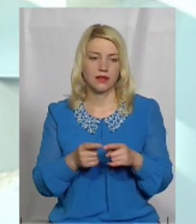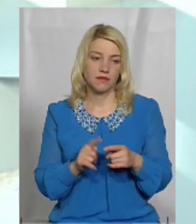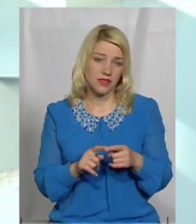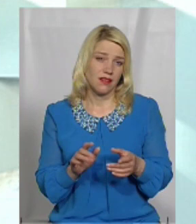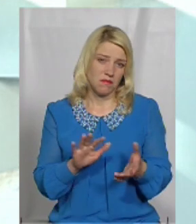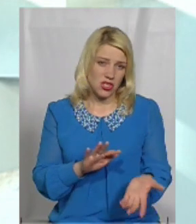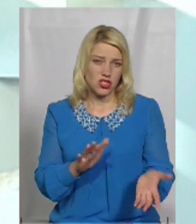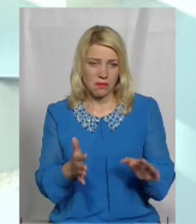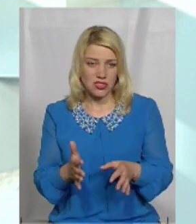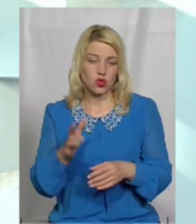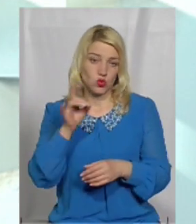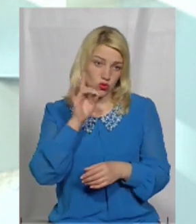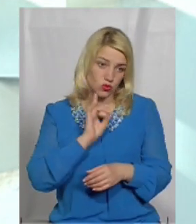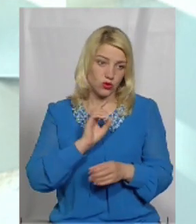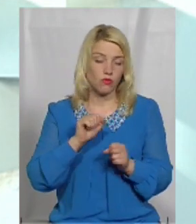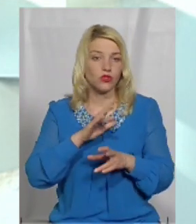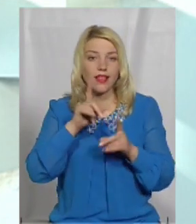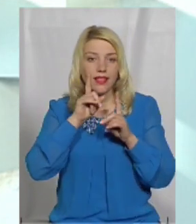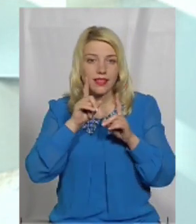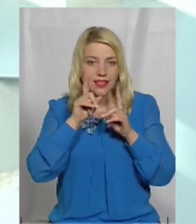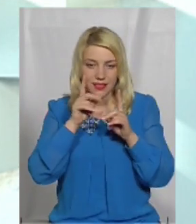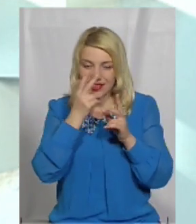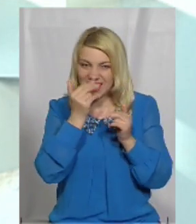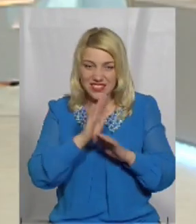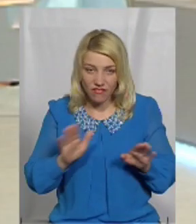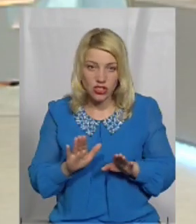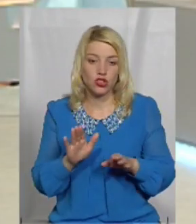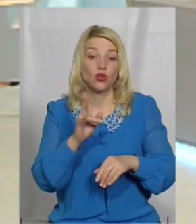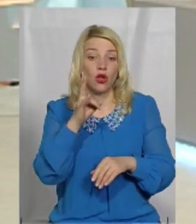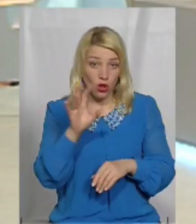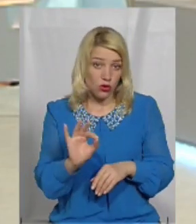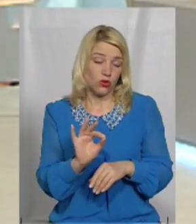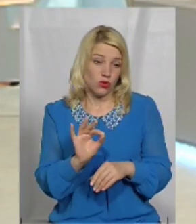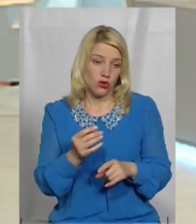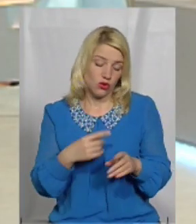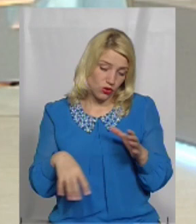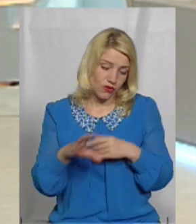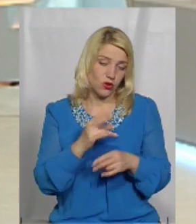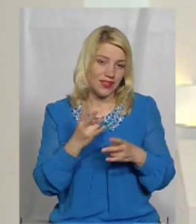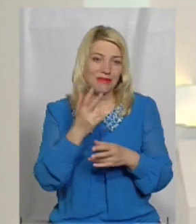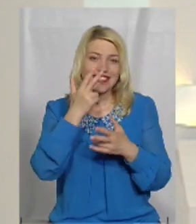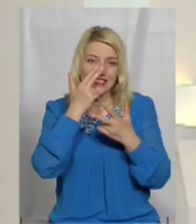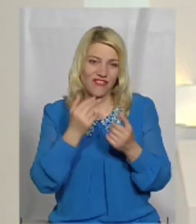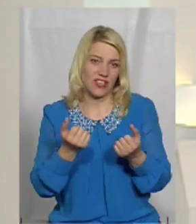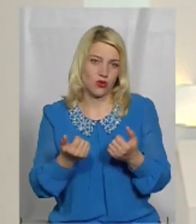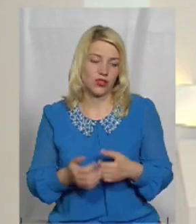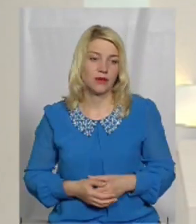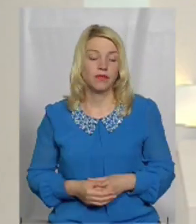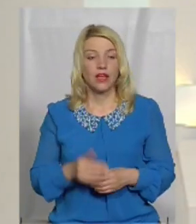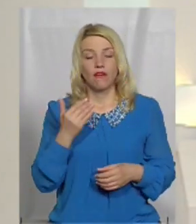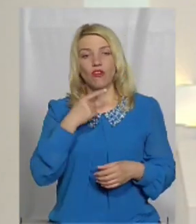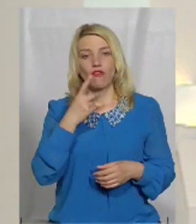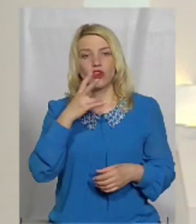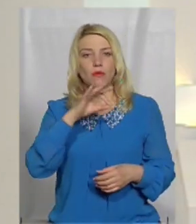більш-менш так зручно. Може, не дуже звично, але до всього передового треба звикнути. Ось ви говорите про ефект, і тільки що